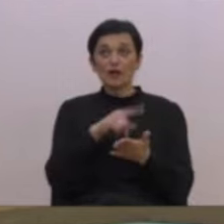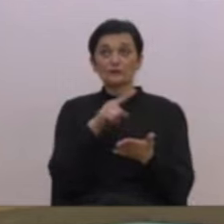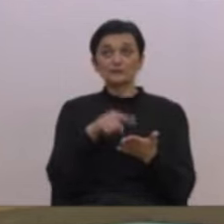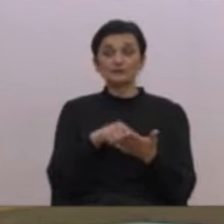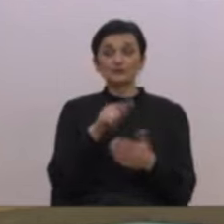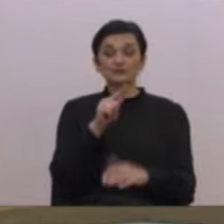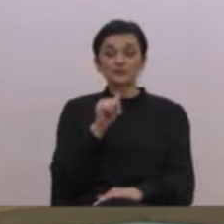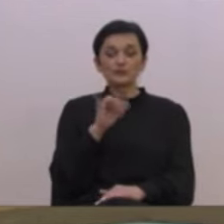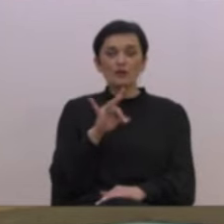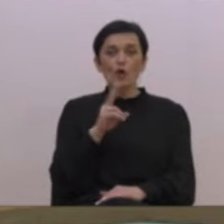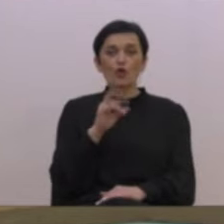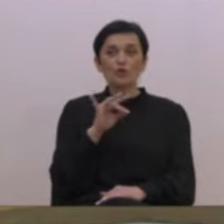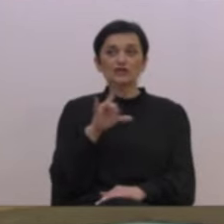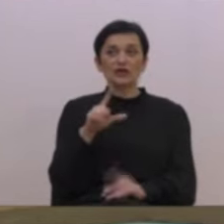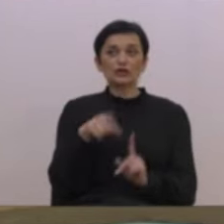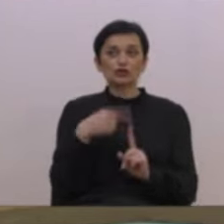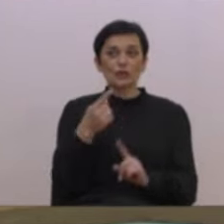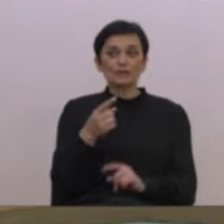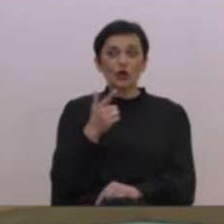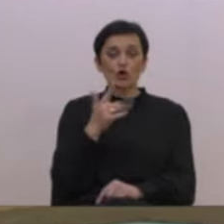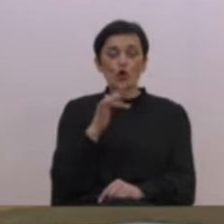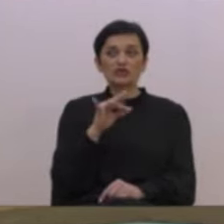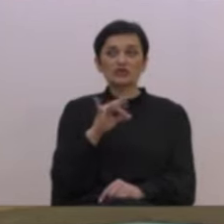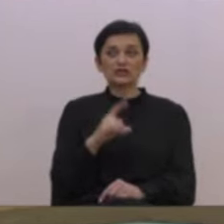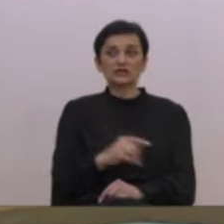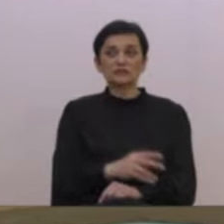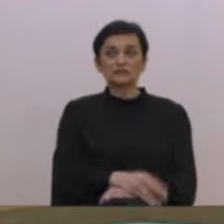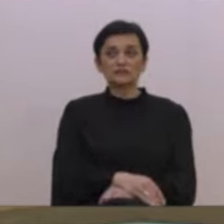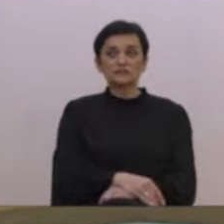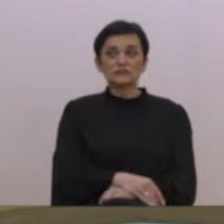Kamal Korzaia, შემდეგ Roman Gotsenko.